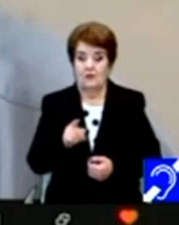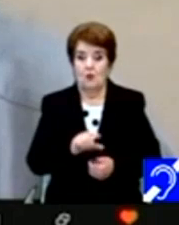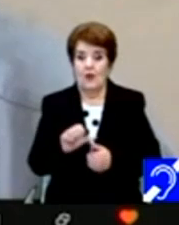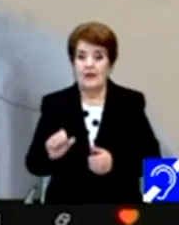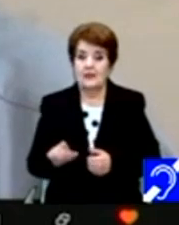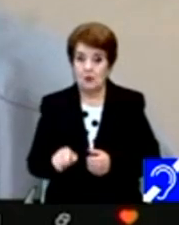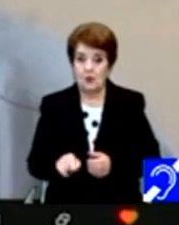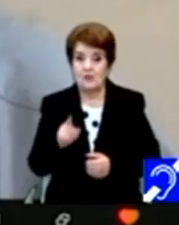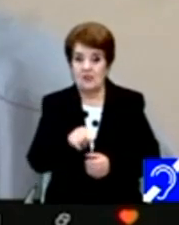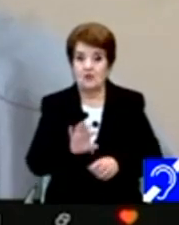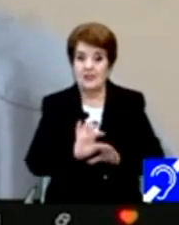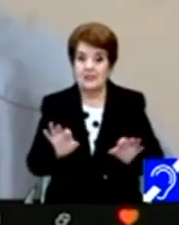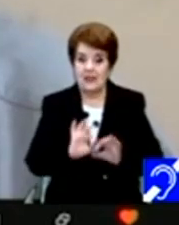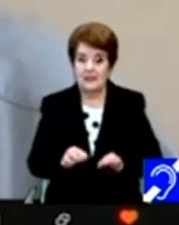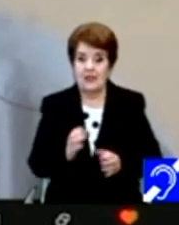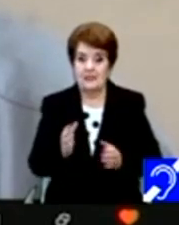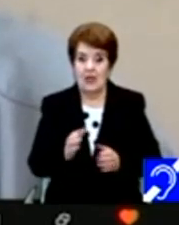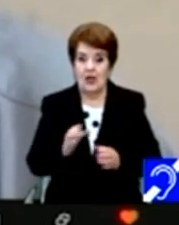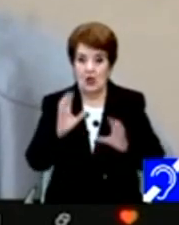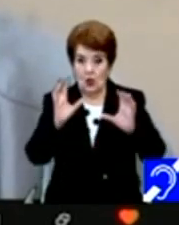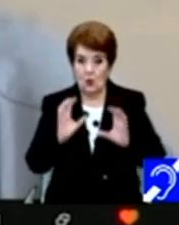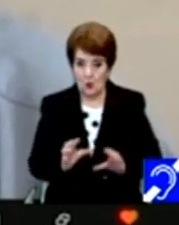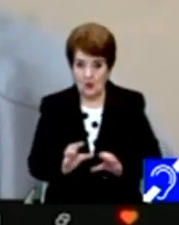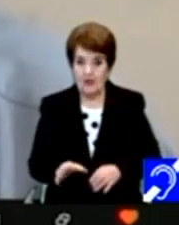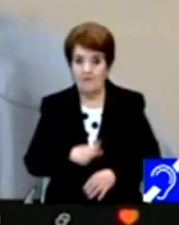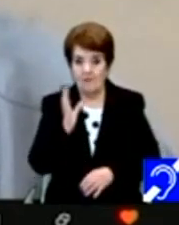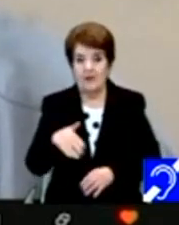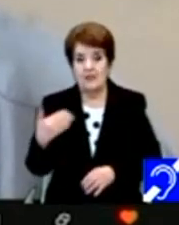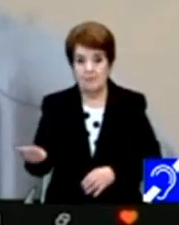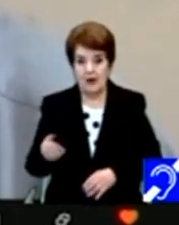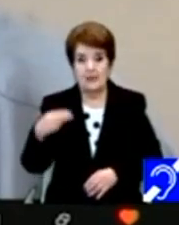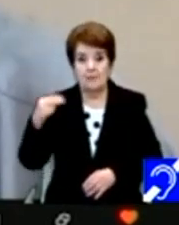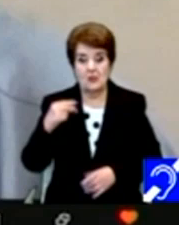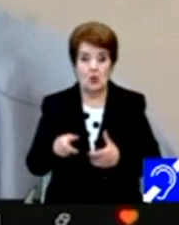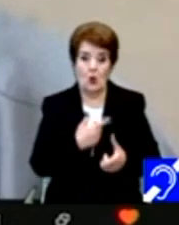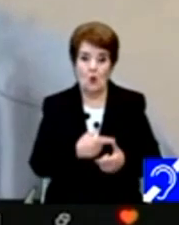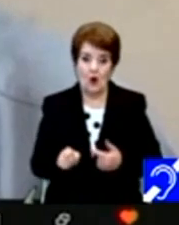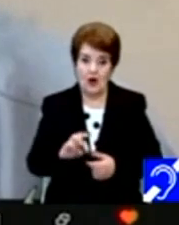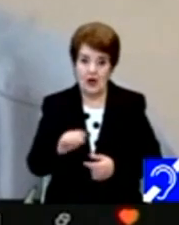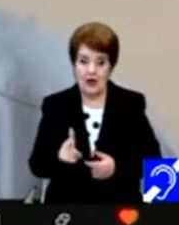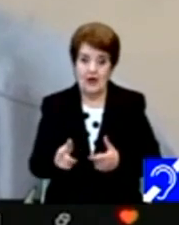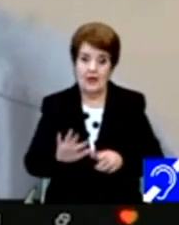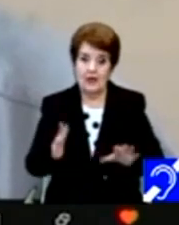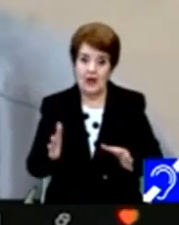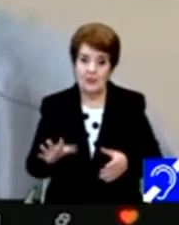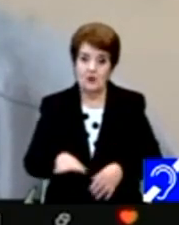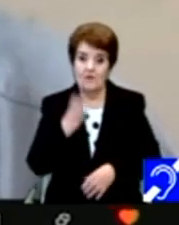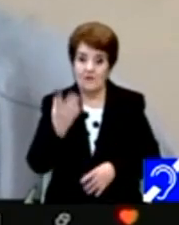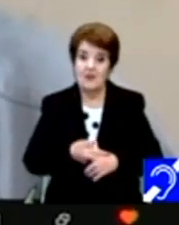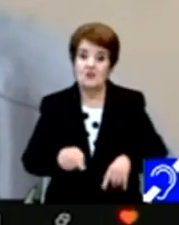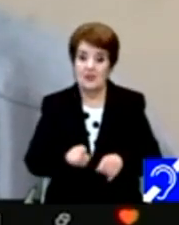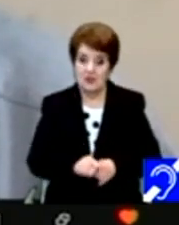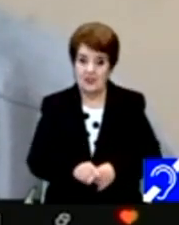că, în acest caz, Curtea Constituțională va fi de parte președintelui. Ori, în cazul în care va fi și acesta